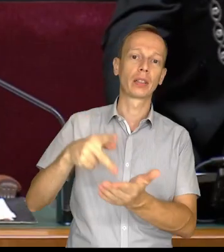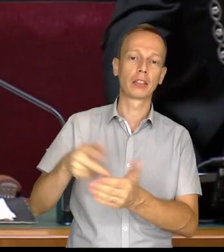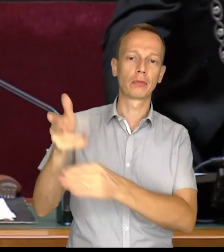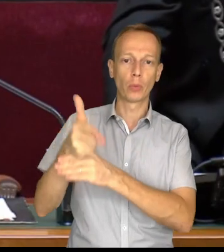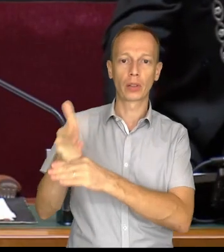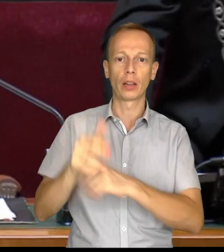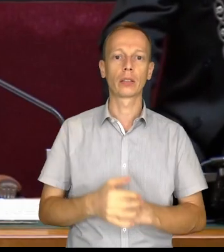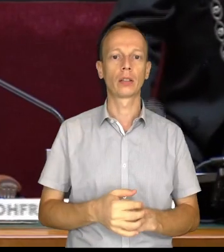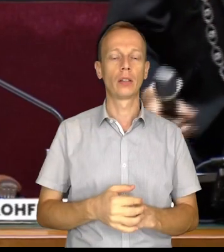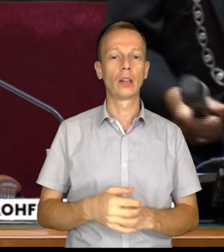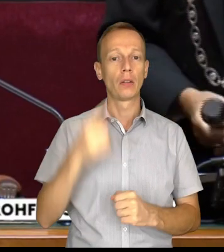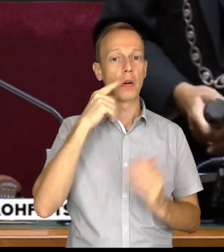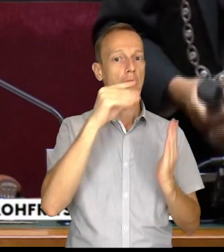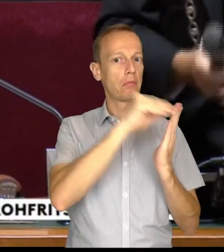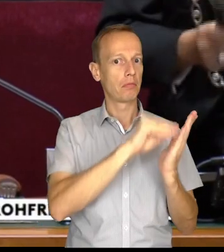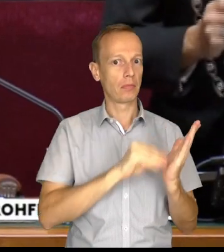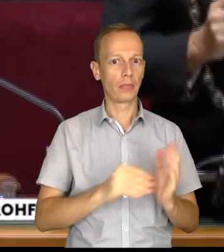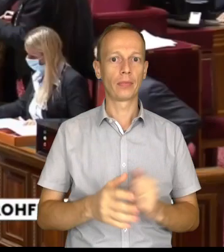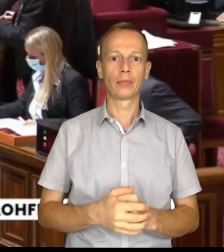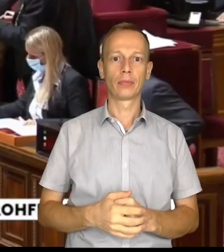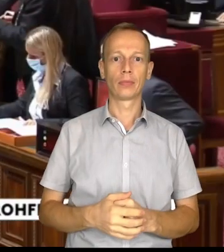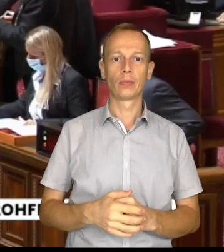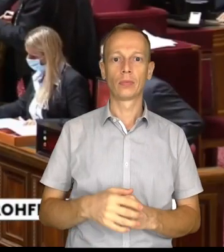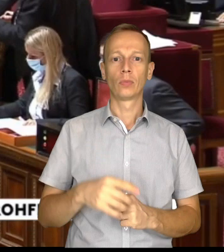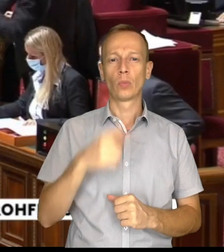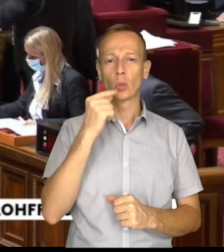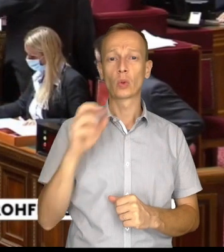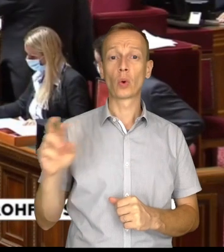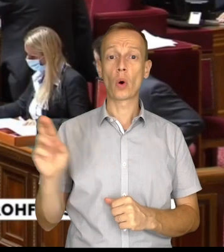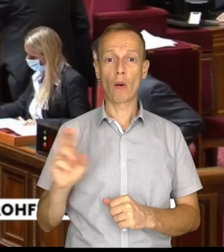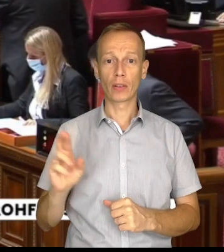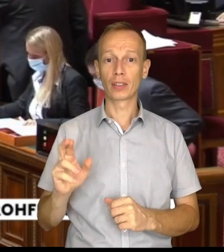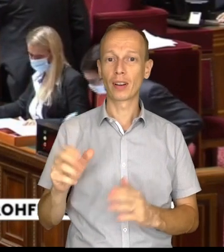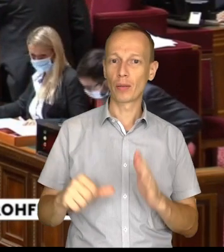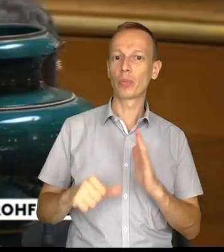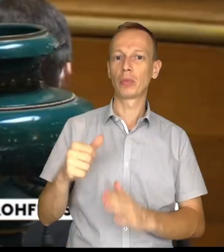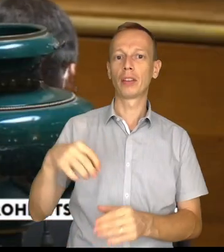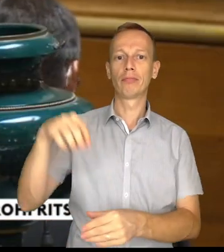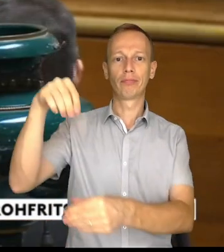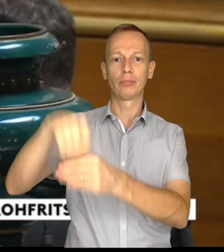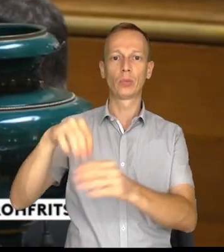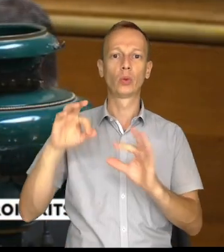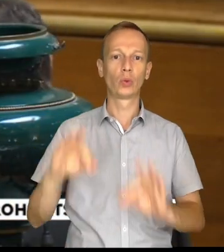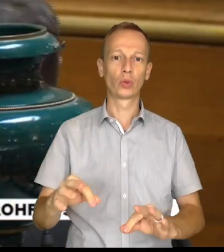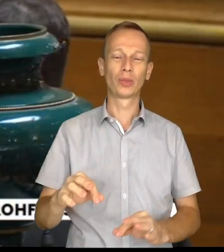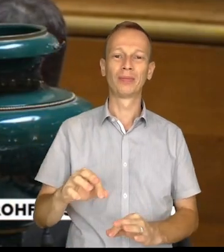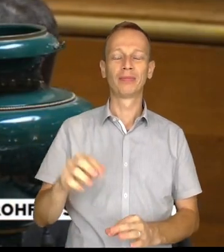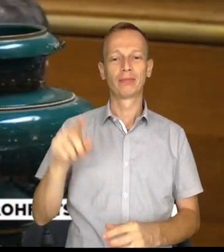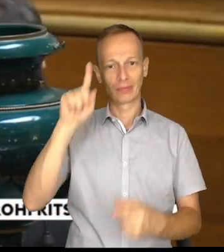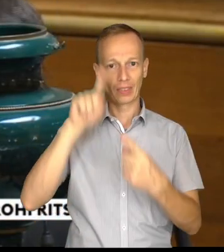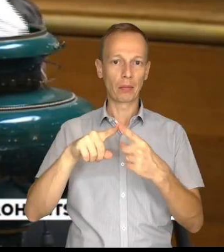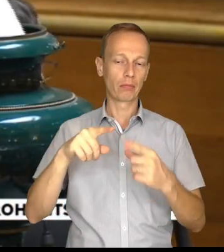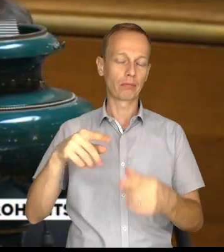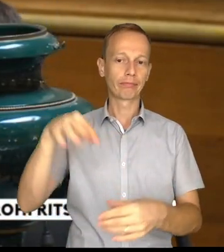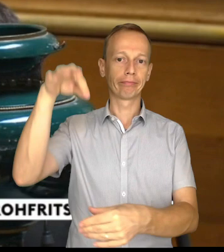Huissier, veuillez commencer l'appel s'il vous plaît. Monsieur Rohfritsch. C'est son premier acte en tant que sénateur.